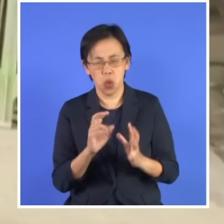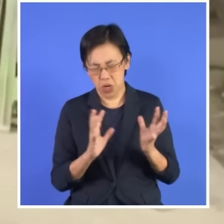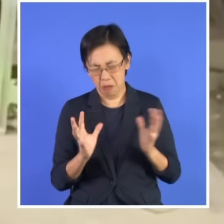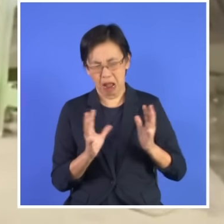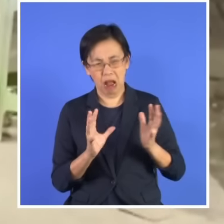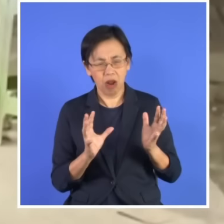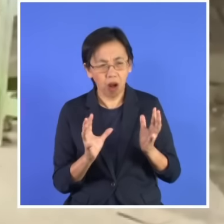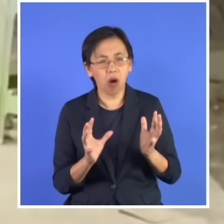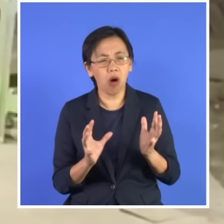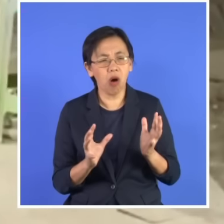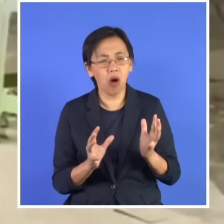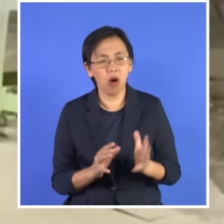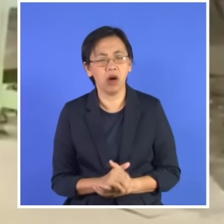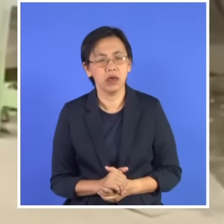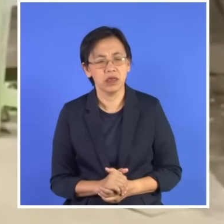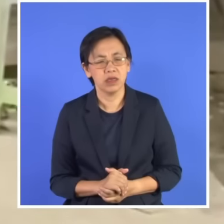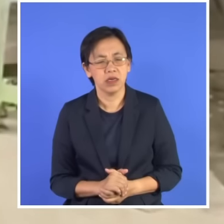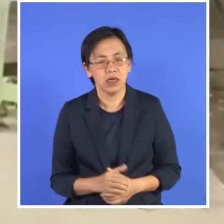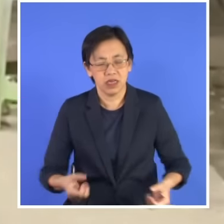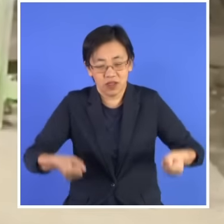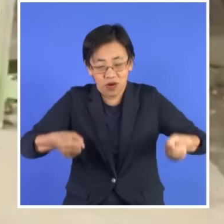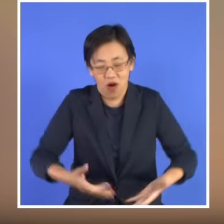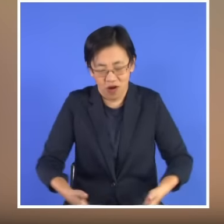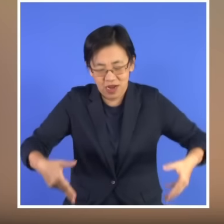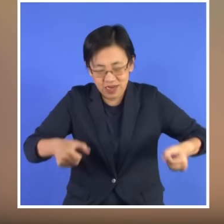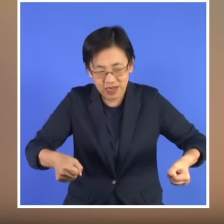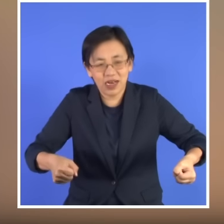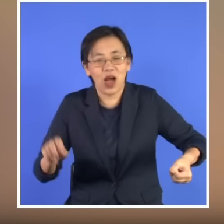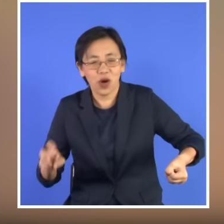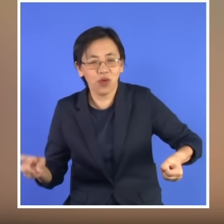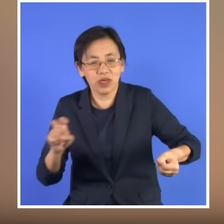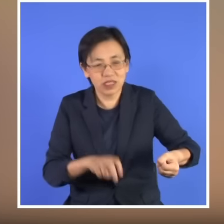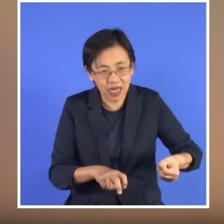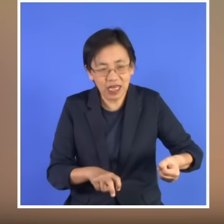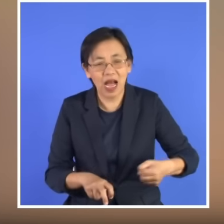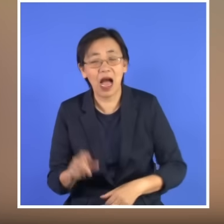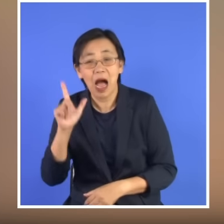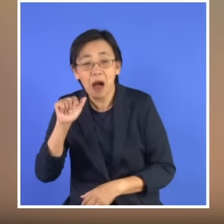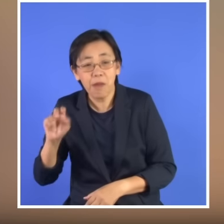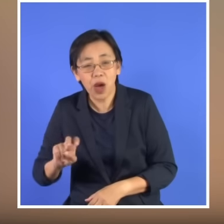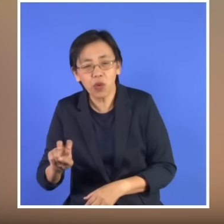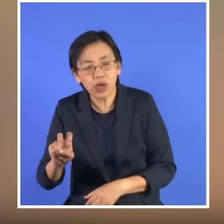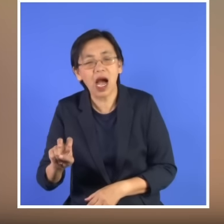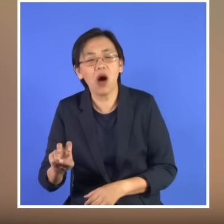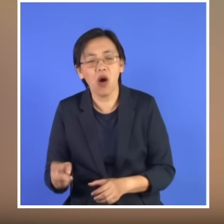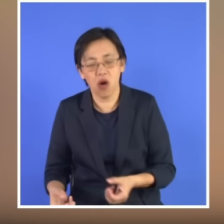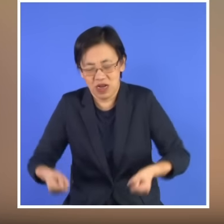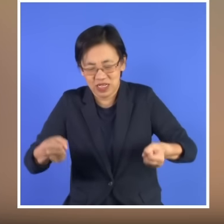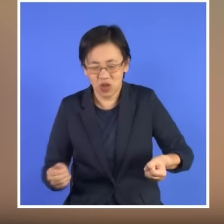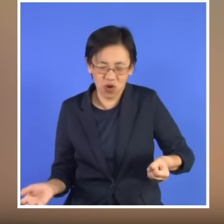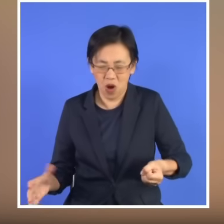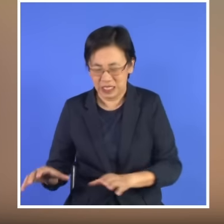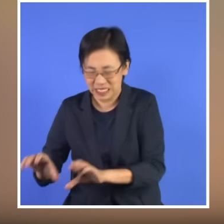หน่วยกู้ภัยก็จับใส่งูอ่าจับงูเใส่ใส่กล่องแม่ก็จับใส่กล่องเหมือนกันแล้วก็เอาไปปล่อยคืนสู่ธรรมชาติเออนี่